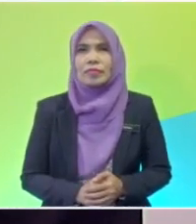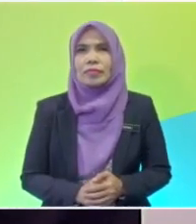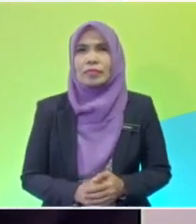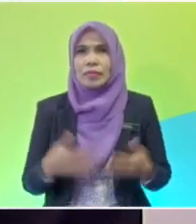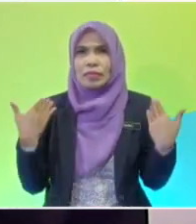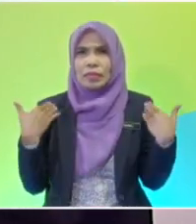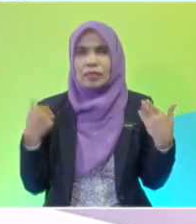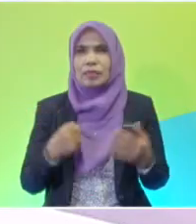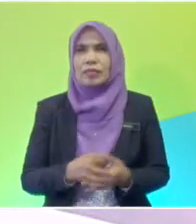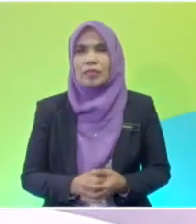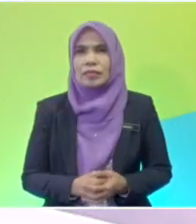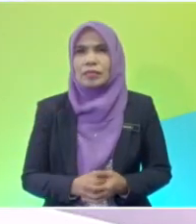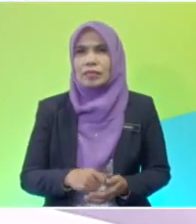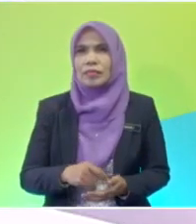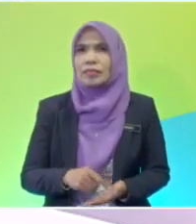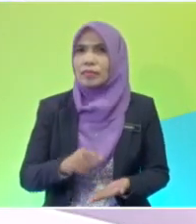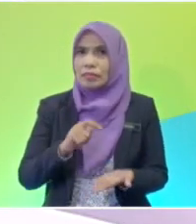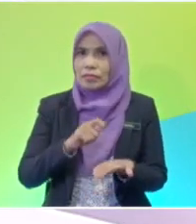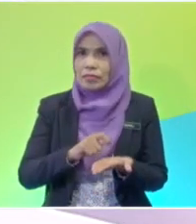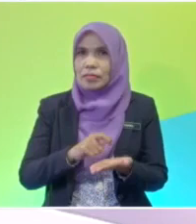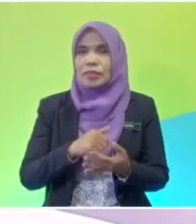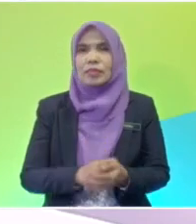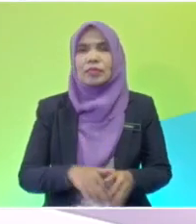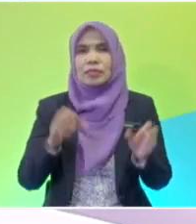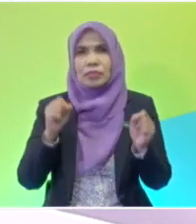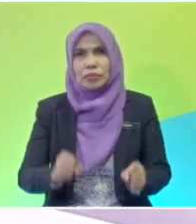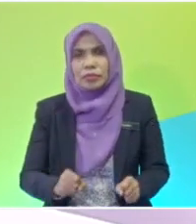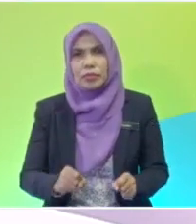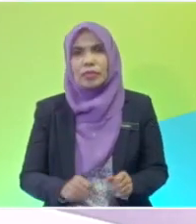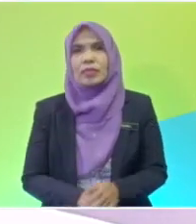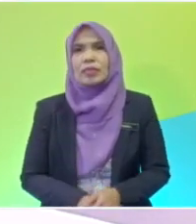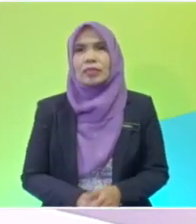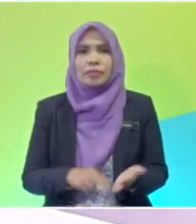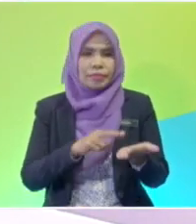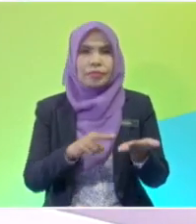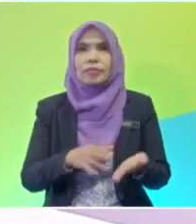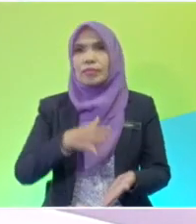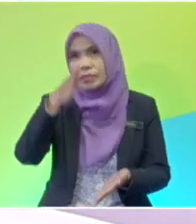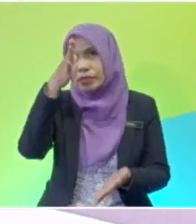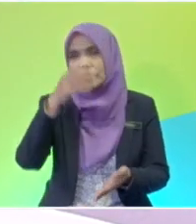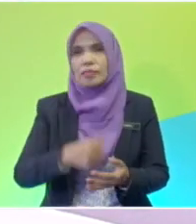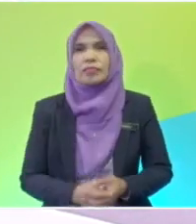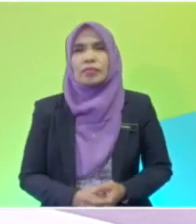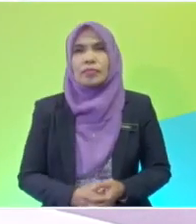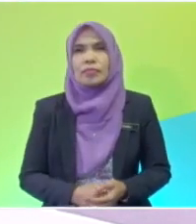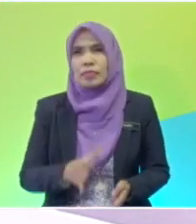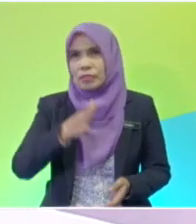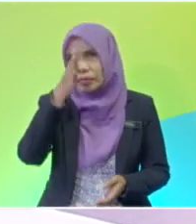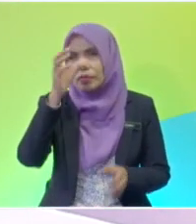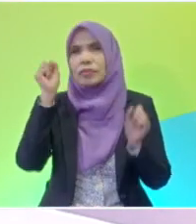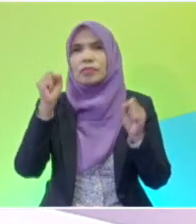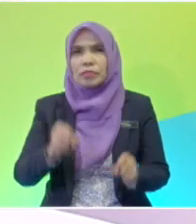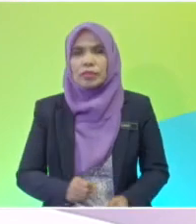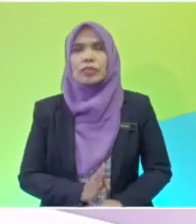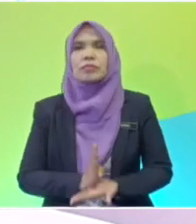tadi boleh rujuk pada ibu apa TB dulu mungkin boleh tahu Ibu apa dan ibu bapak mungkin boleh lebih membantu untuk mendapatkan